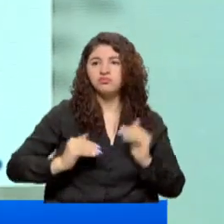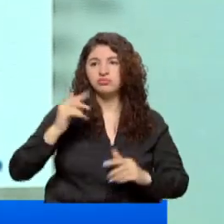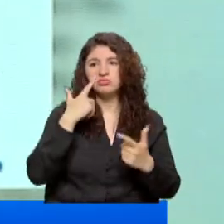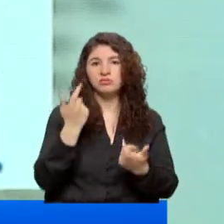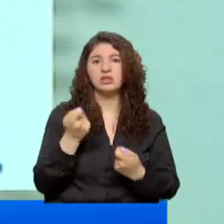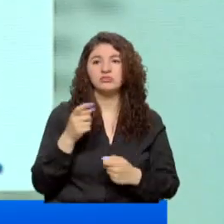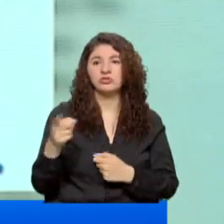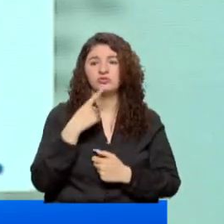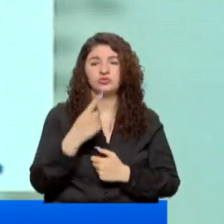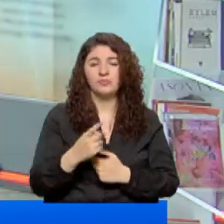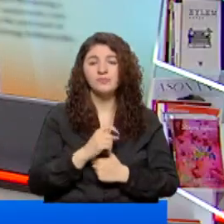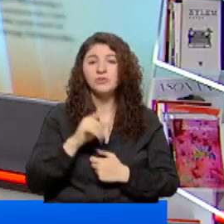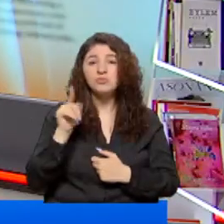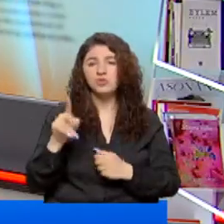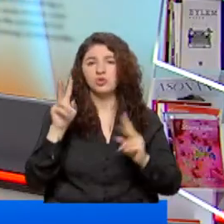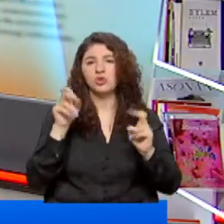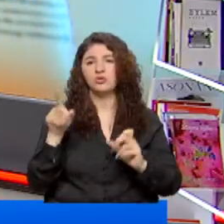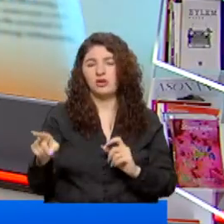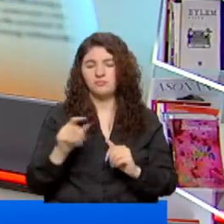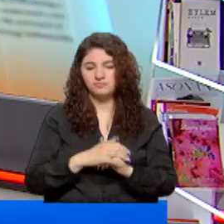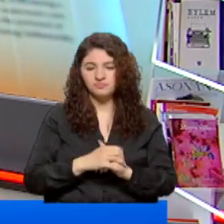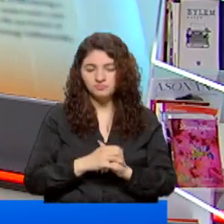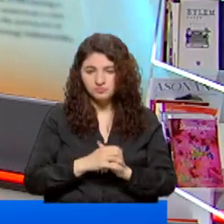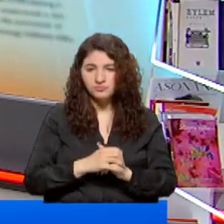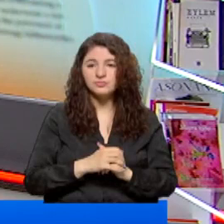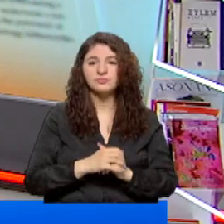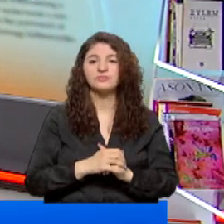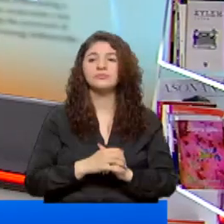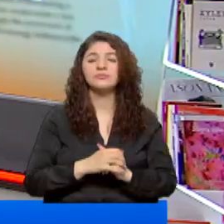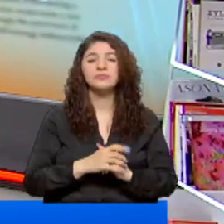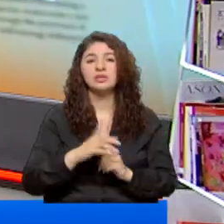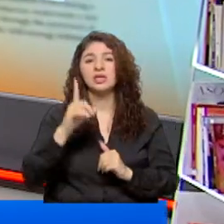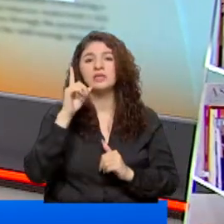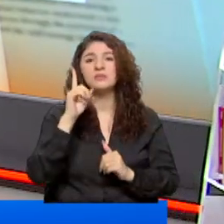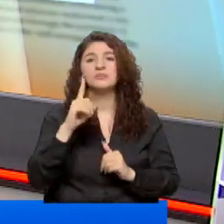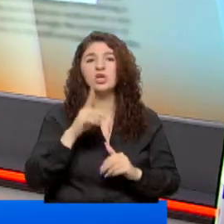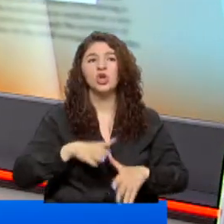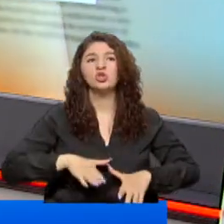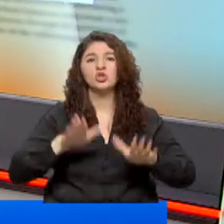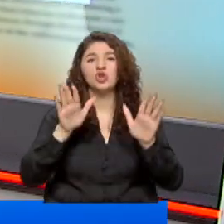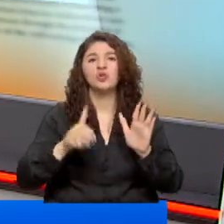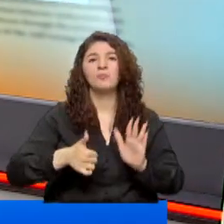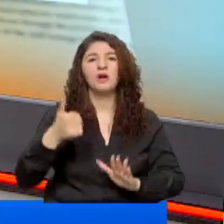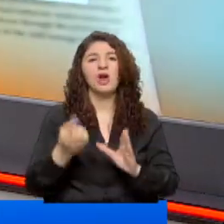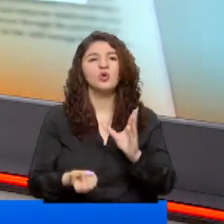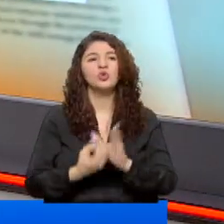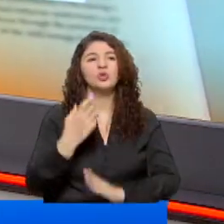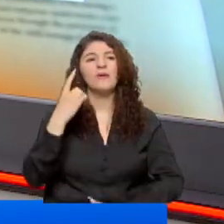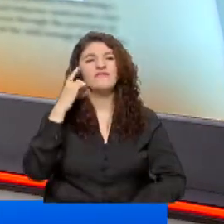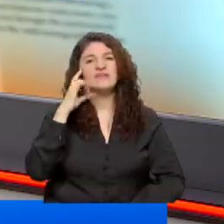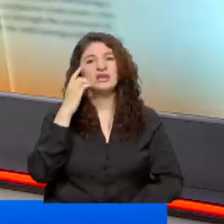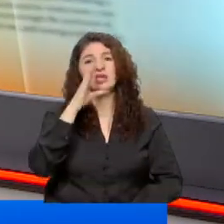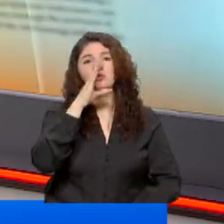dikkat çekti diyor bu konuda Bu bir göç Bakanlığı kurma